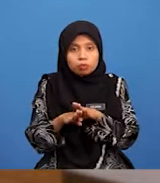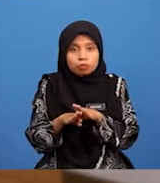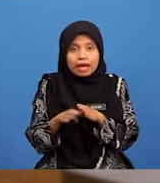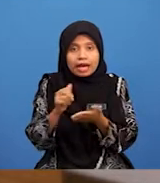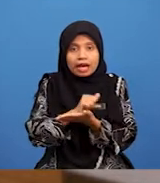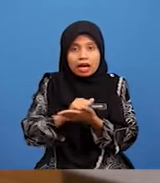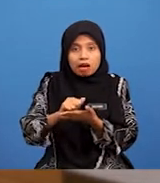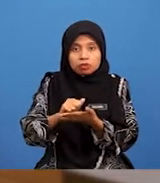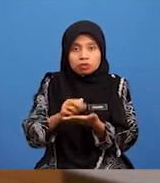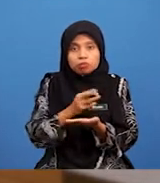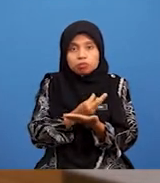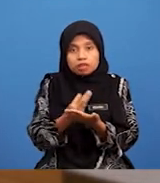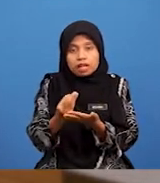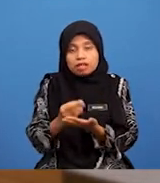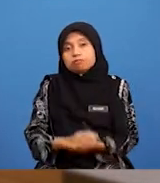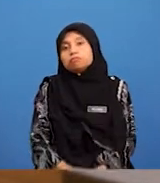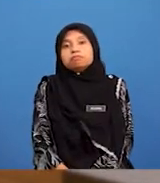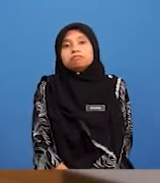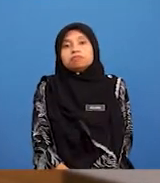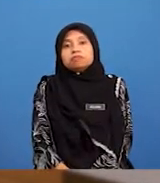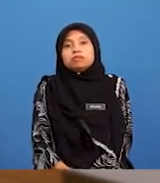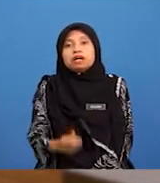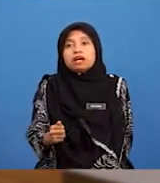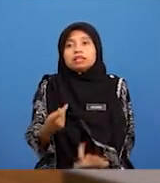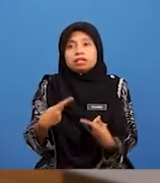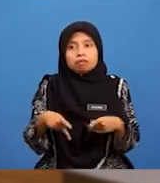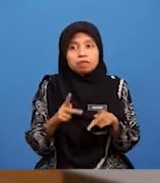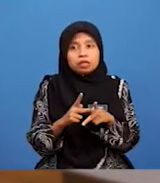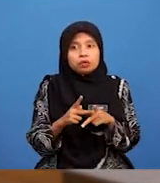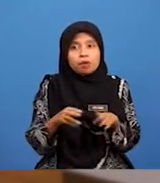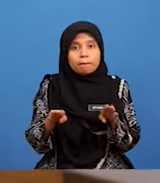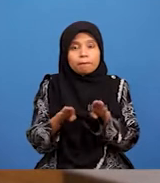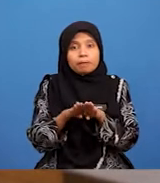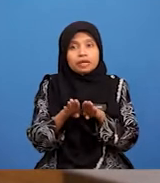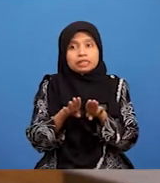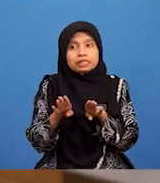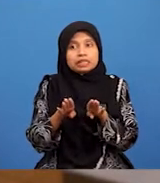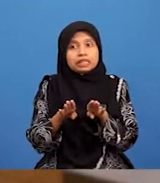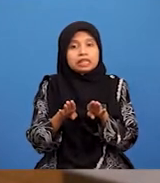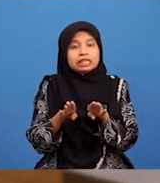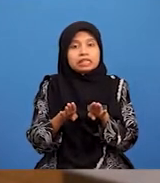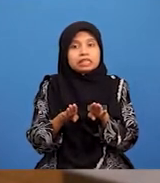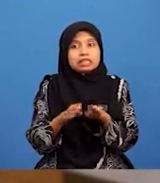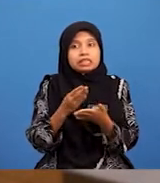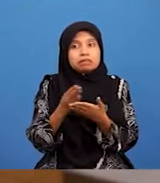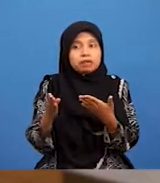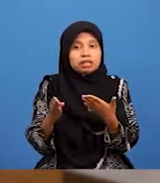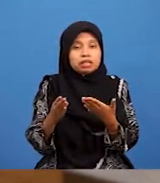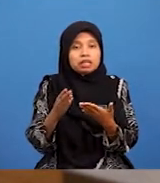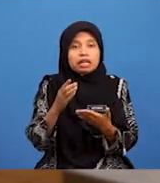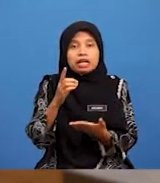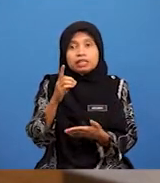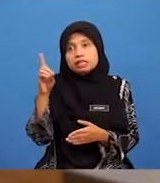akaun modal dan bank. Anda perlu membandingkan jumlah di bahagian